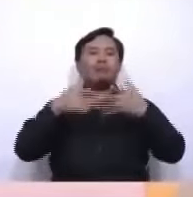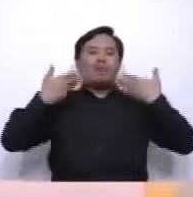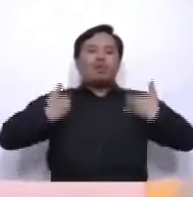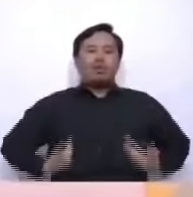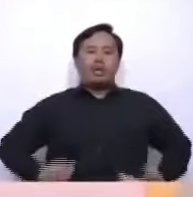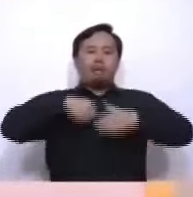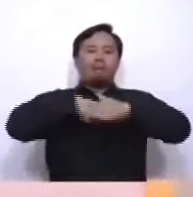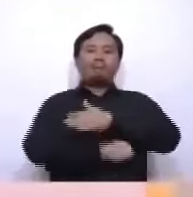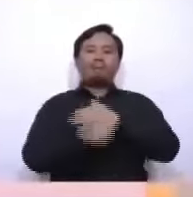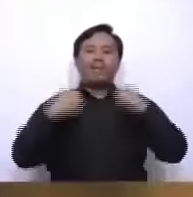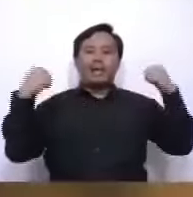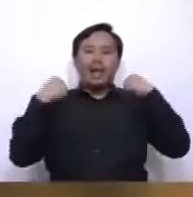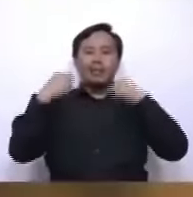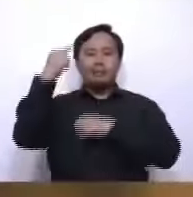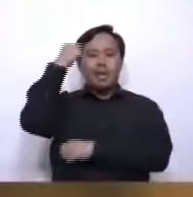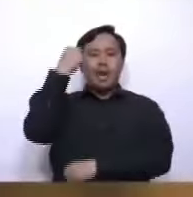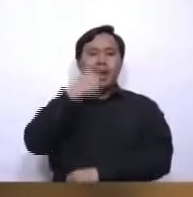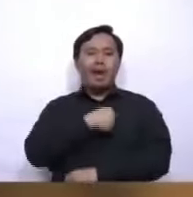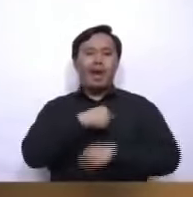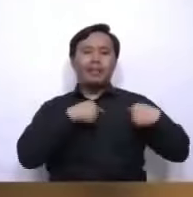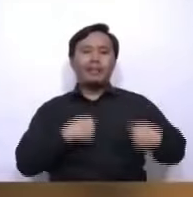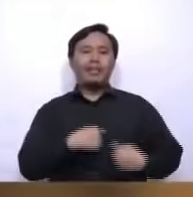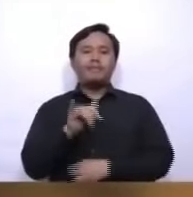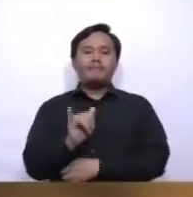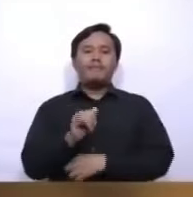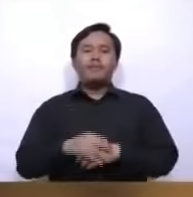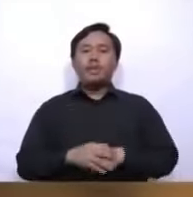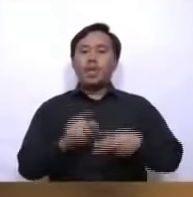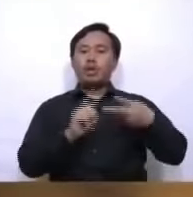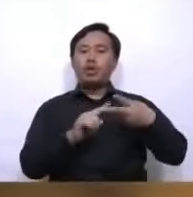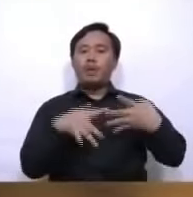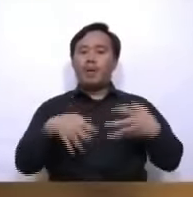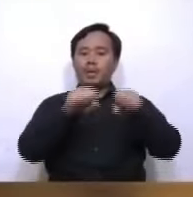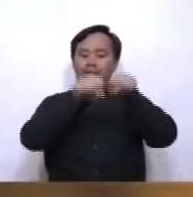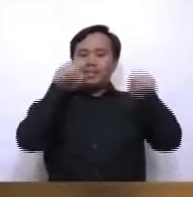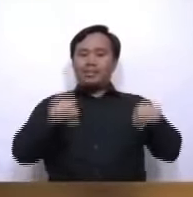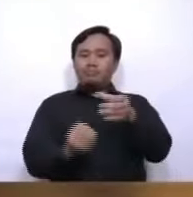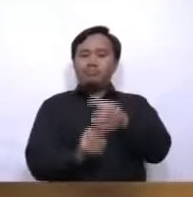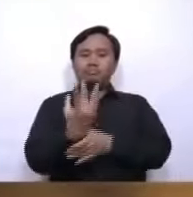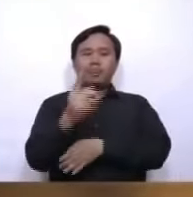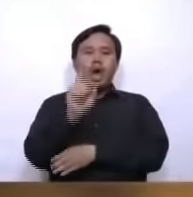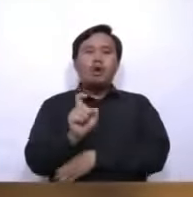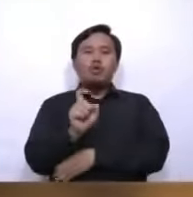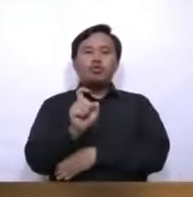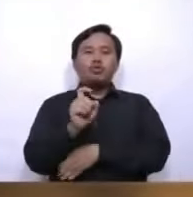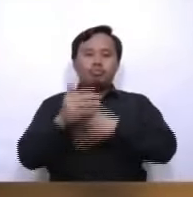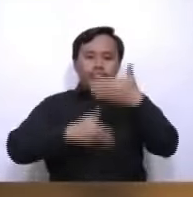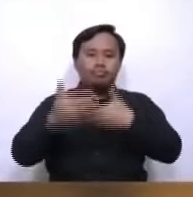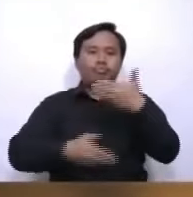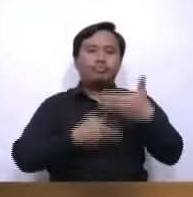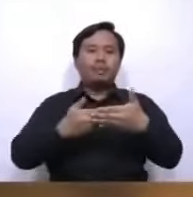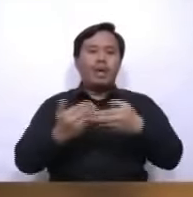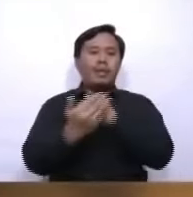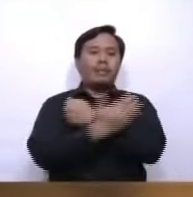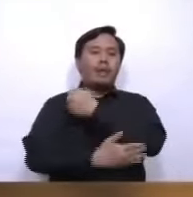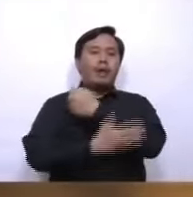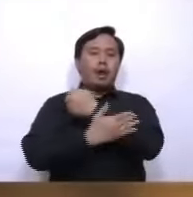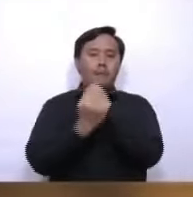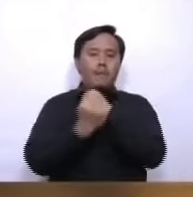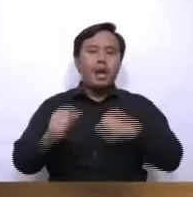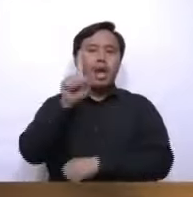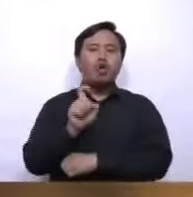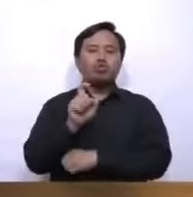yang sehat, baik pikiran maupun hatinya. Yang kedua adalah sistem itu harus dikembangkan dalam variabel teknis. Negara harus berani